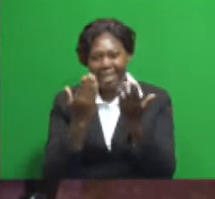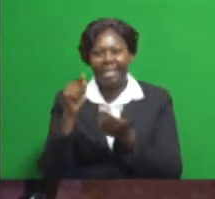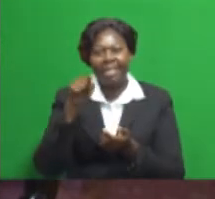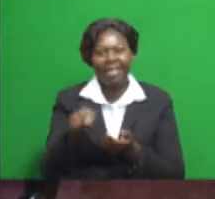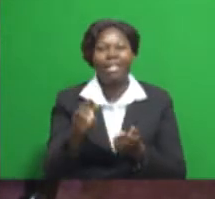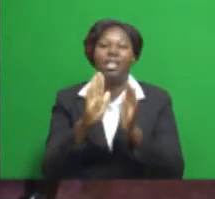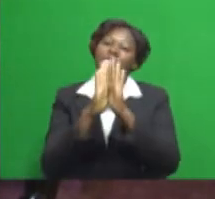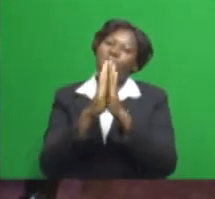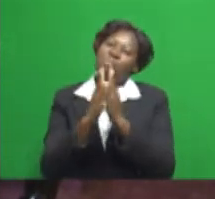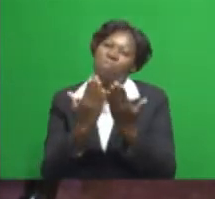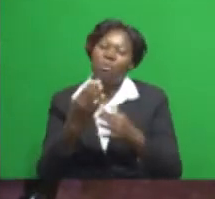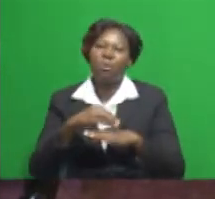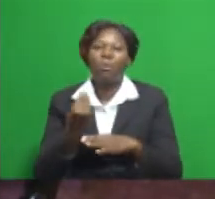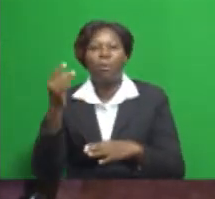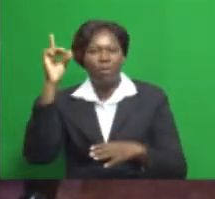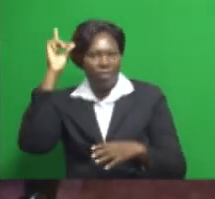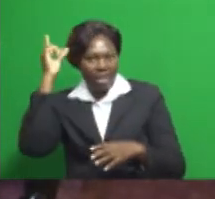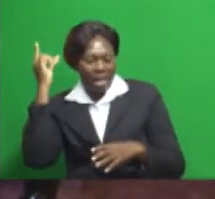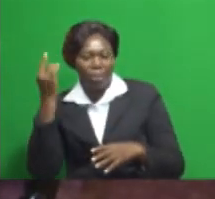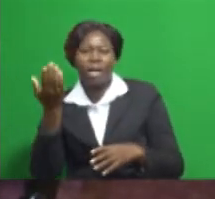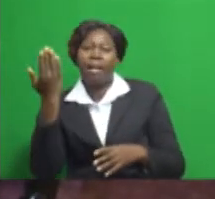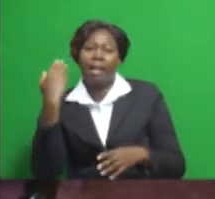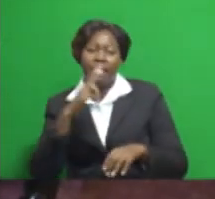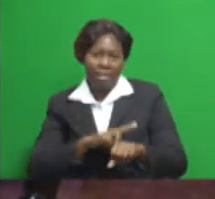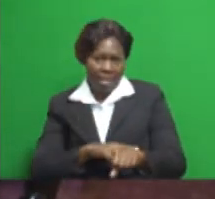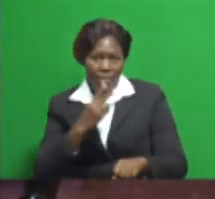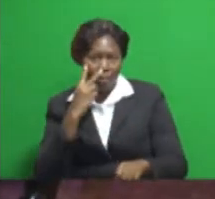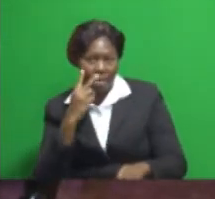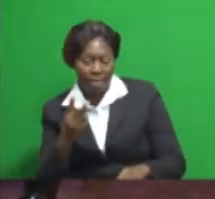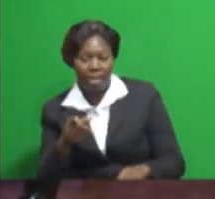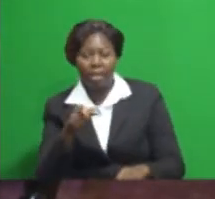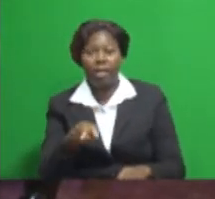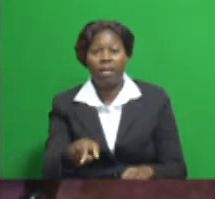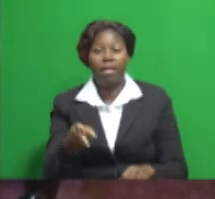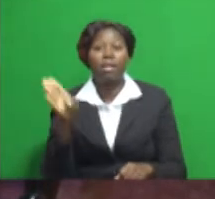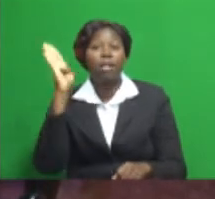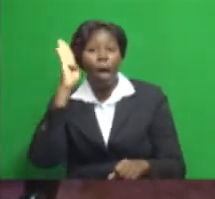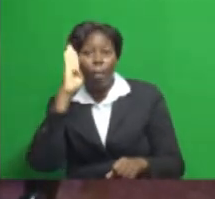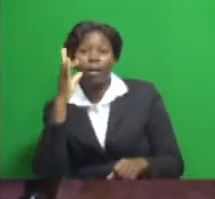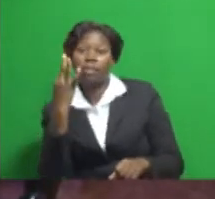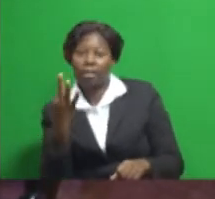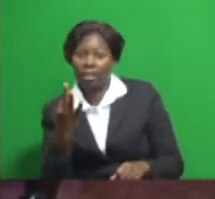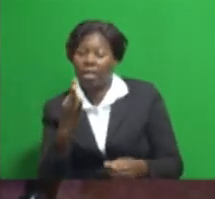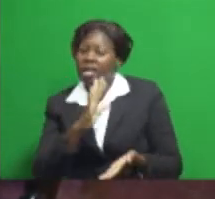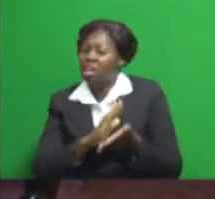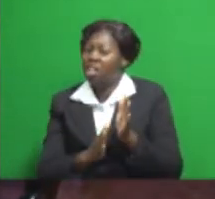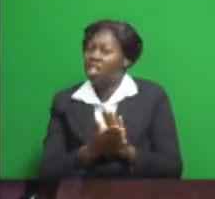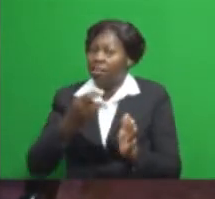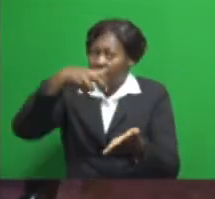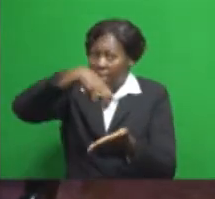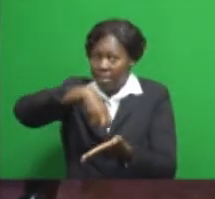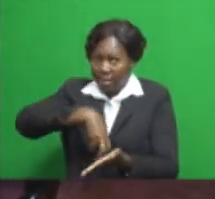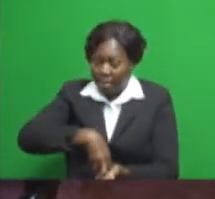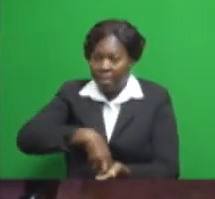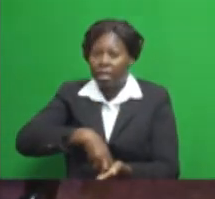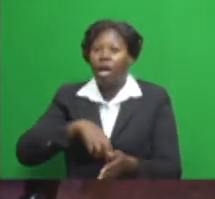vasina kupfugamira chifananidzo chamambo. Mambo ndokubva avadeedza. Akati chii chiri kukonzera kudai. Mabva